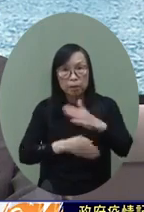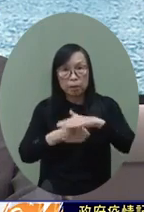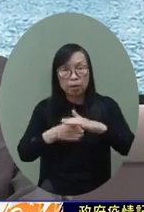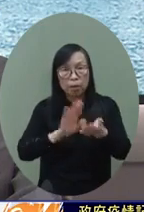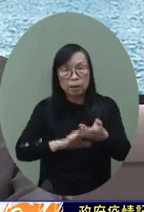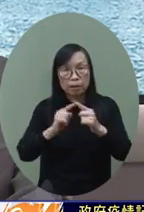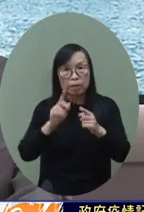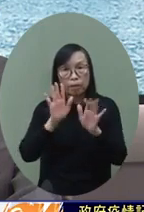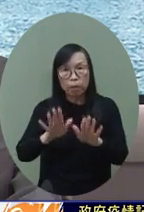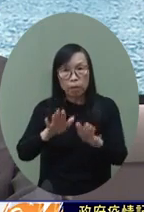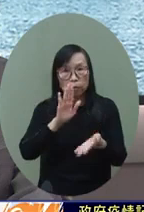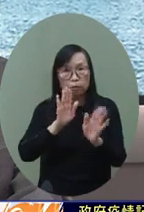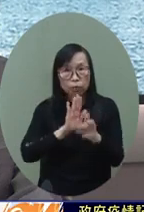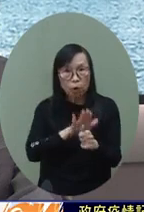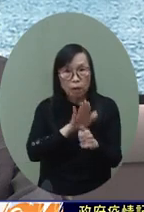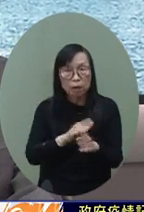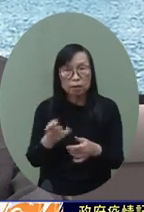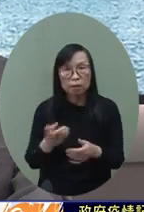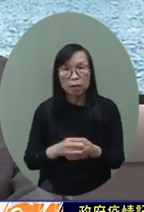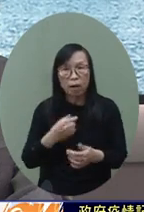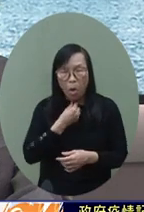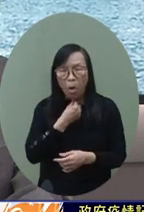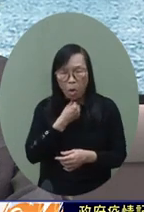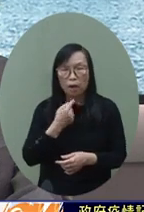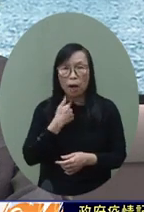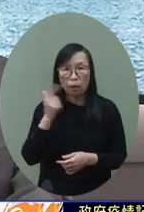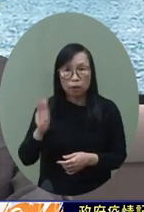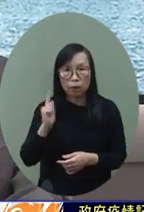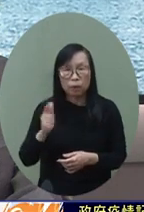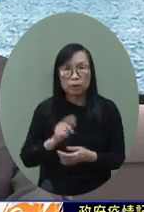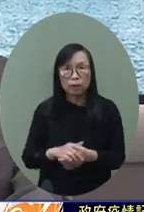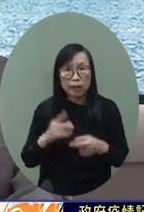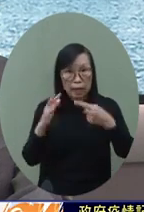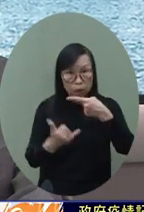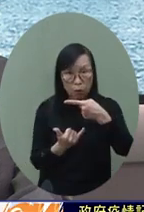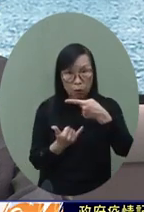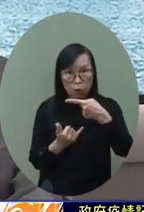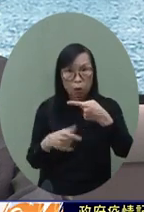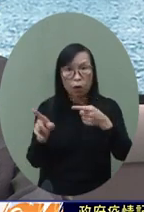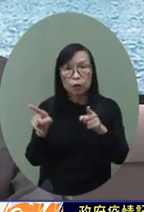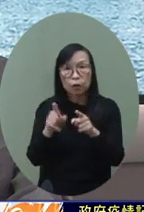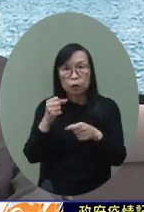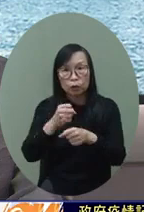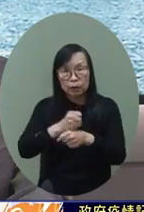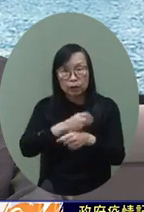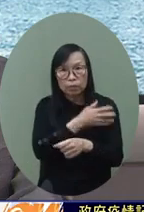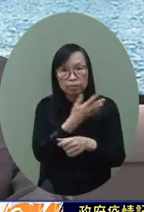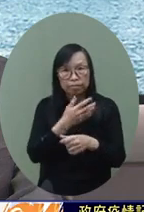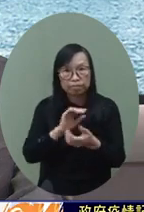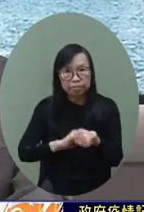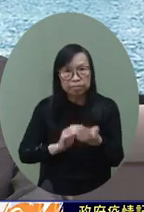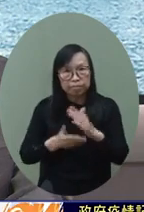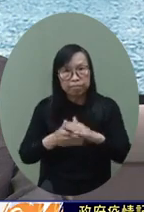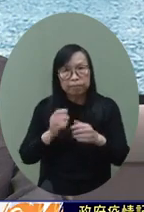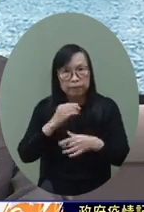人服務助理。咁佢就因為咳嗽同埋喉嚨痛啦，1月6日咧去到職員診所度求醫。跟住